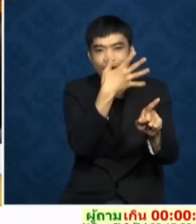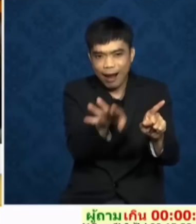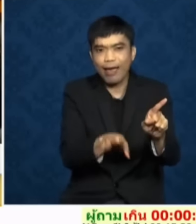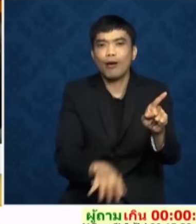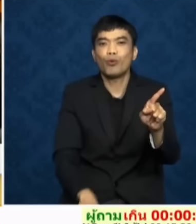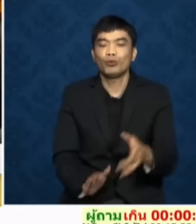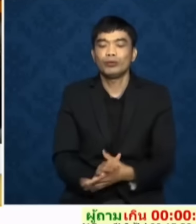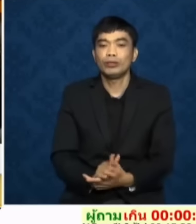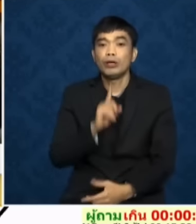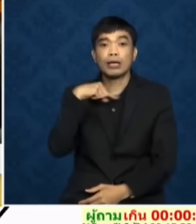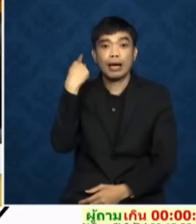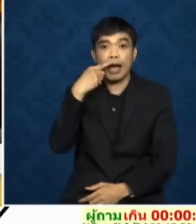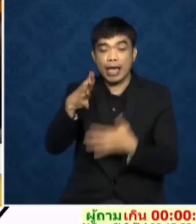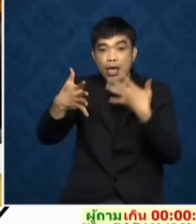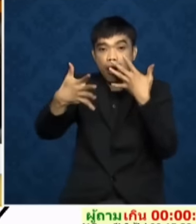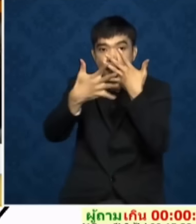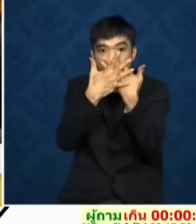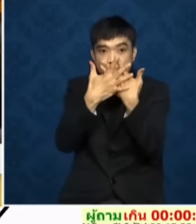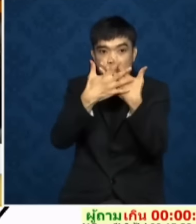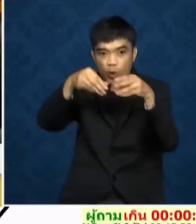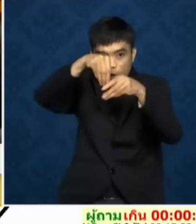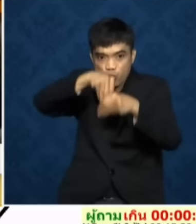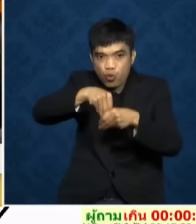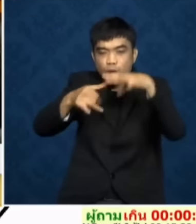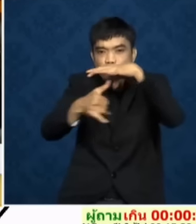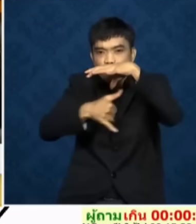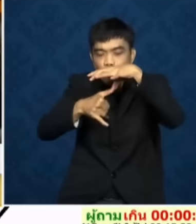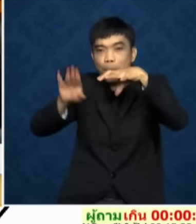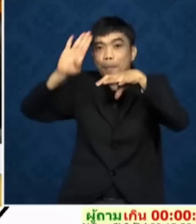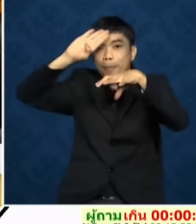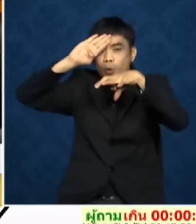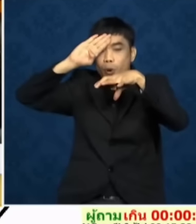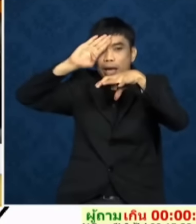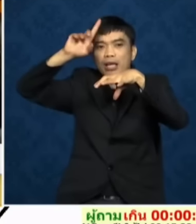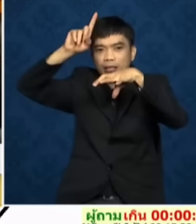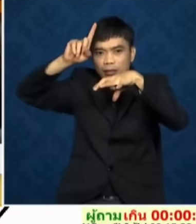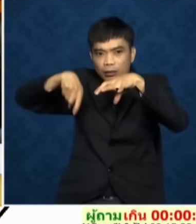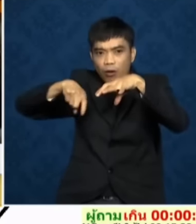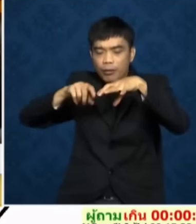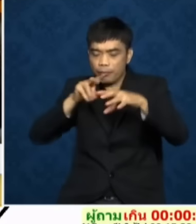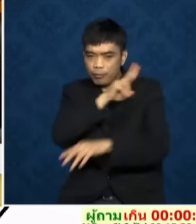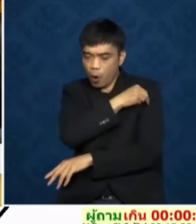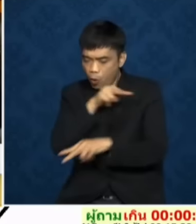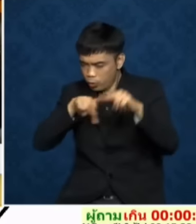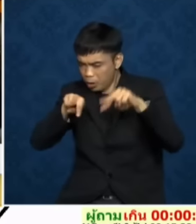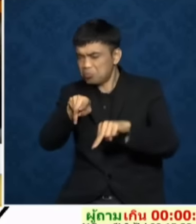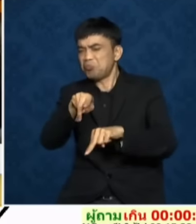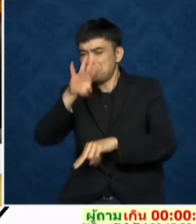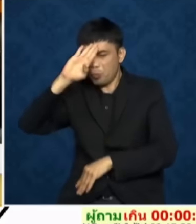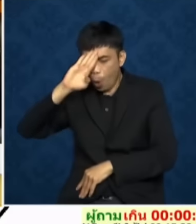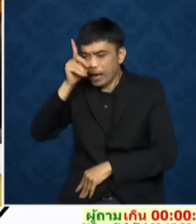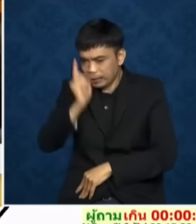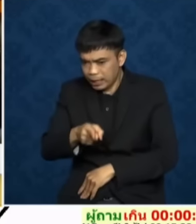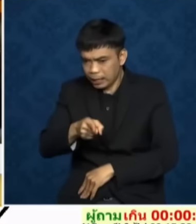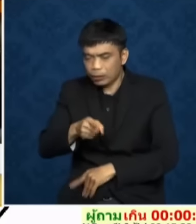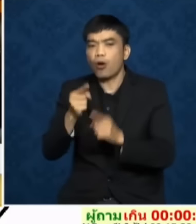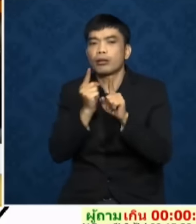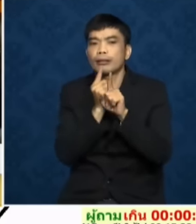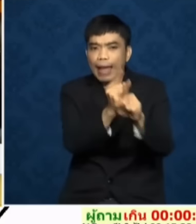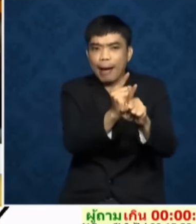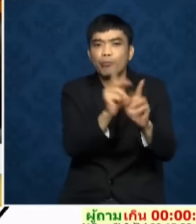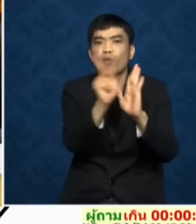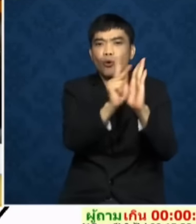าแพทย์วินิจฉัยว่าป่วยก็ต้องดำเนินการตามกรอบของกฎหมายเรื่องชั้น14ก็เ